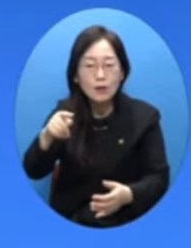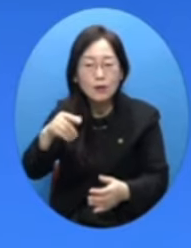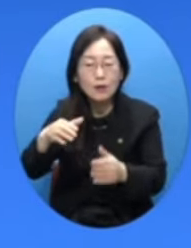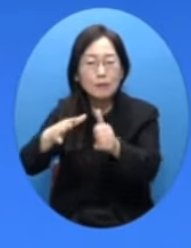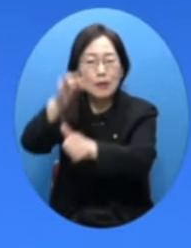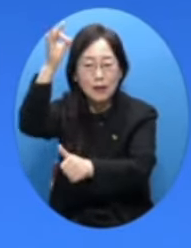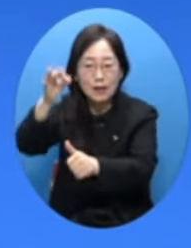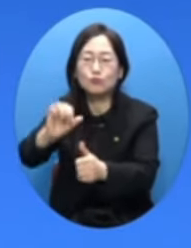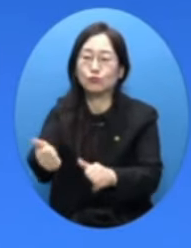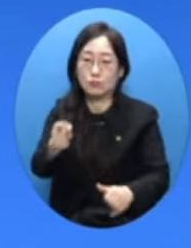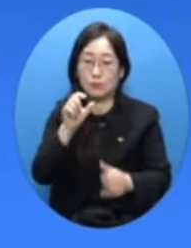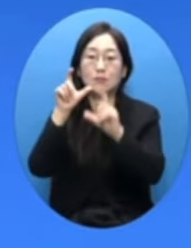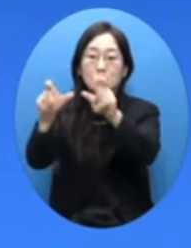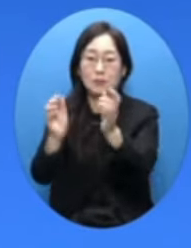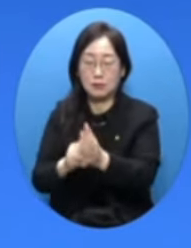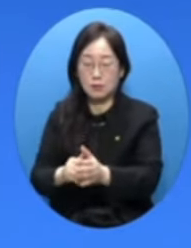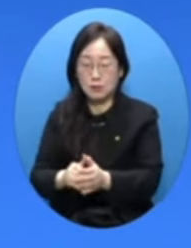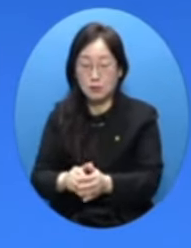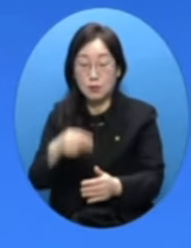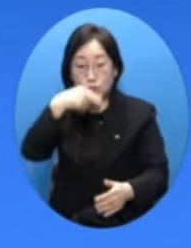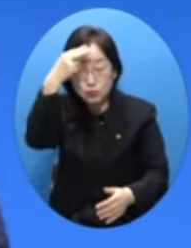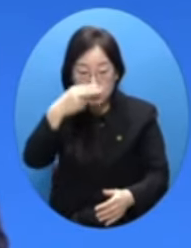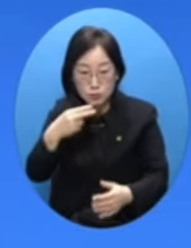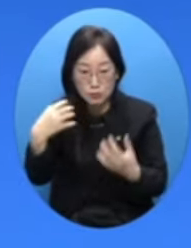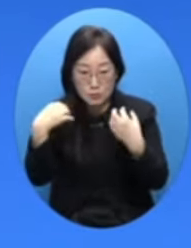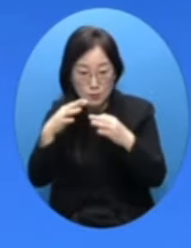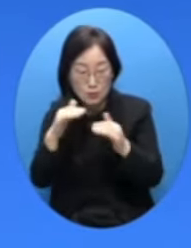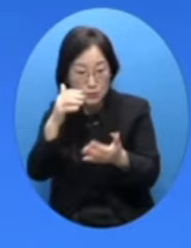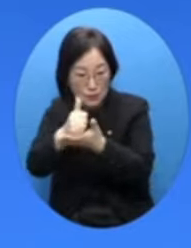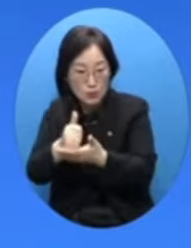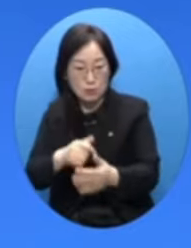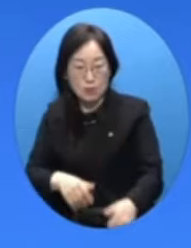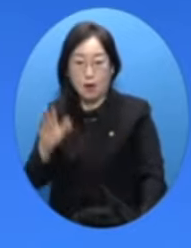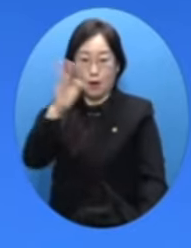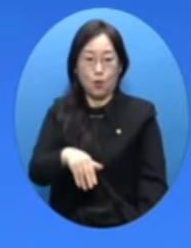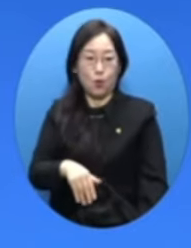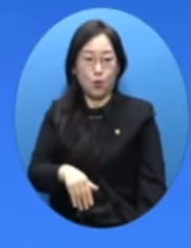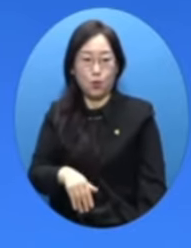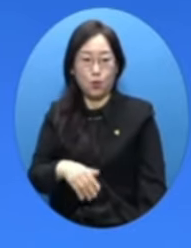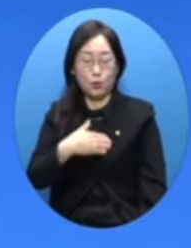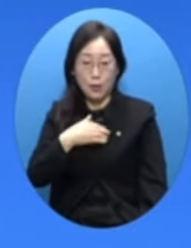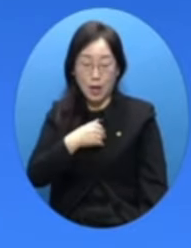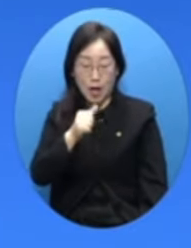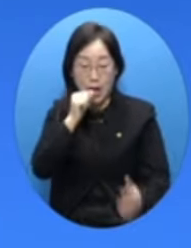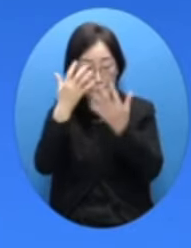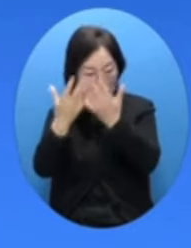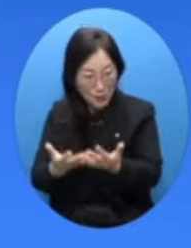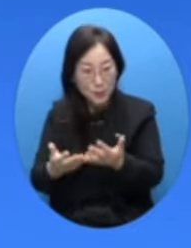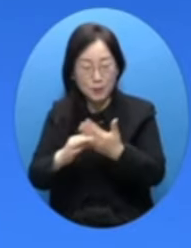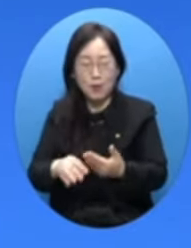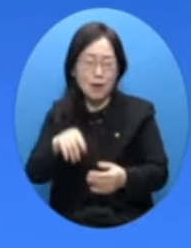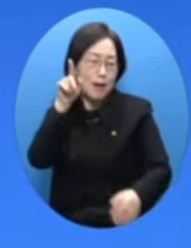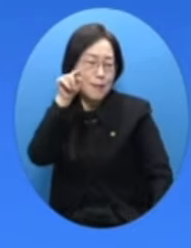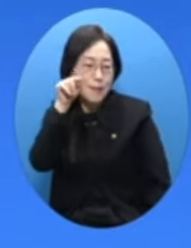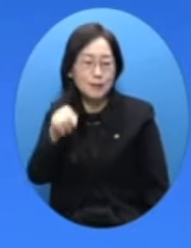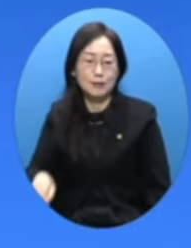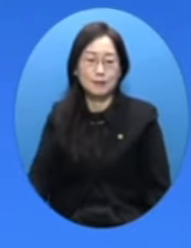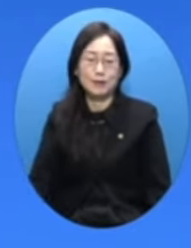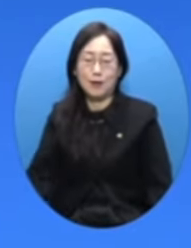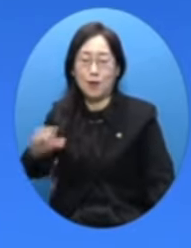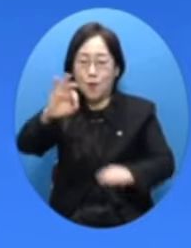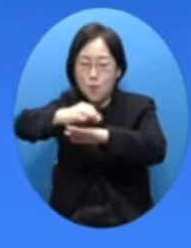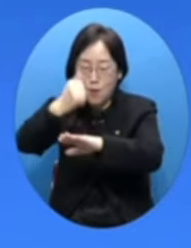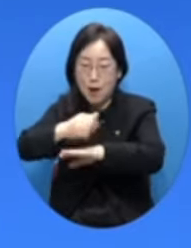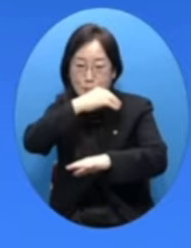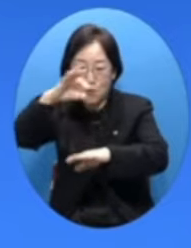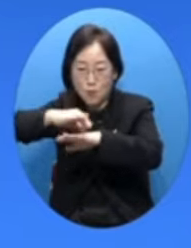것입니다. 그러니까 수마튼 관원장이 아이고 내가 풀려나면 내가 매일 발왕을